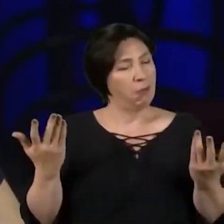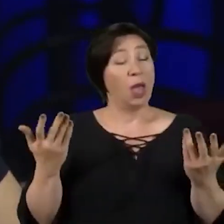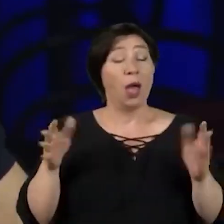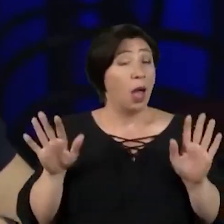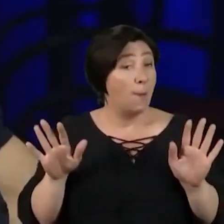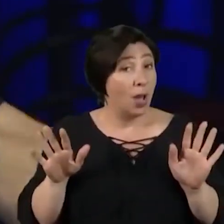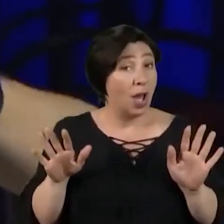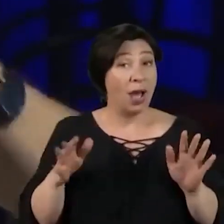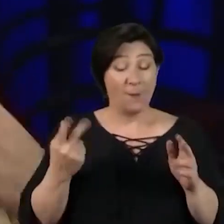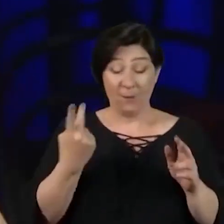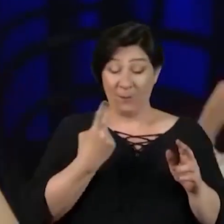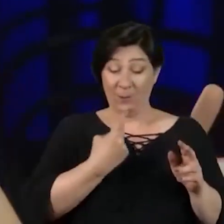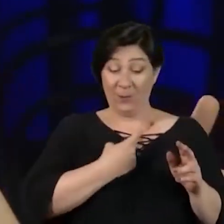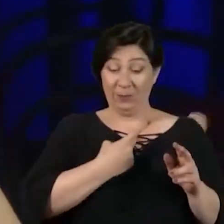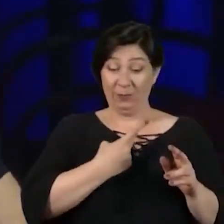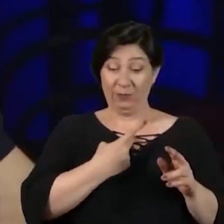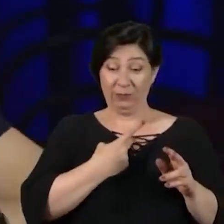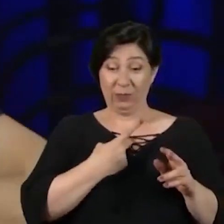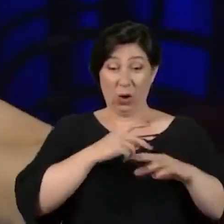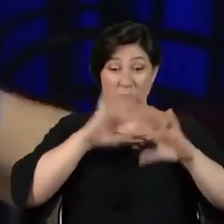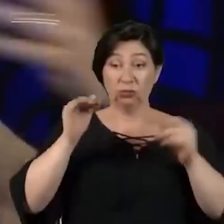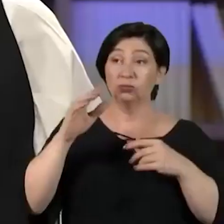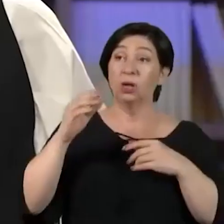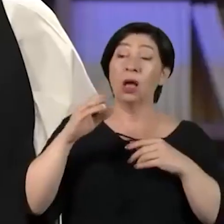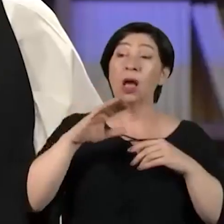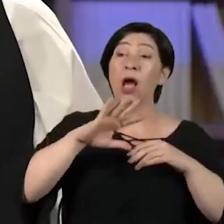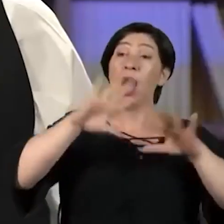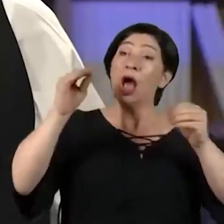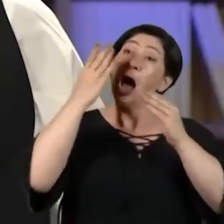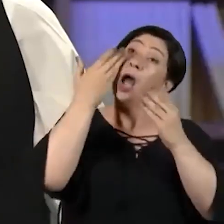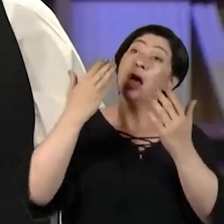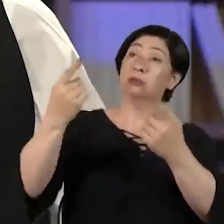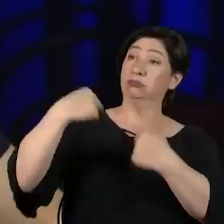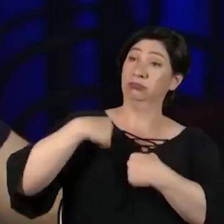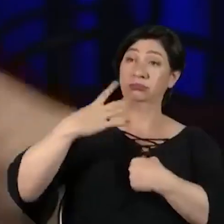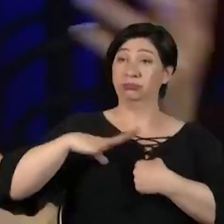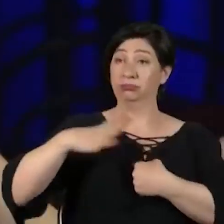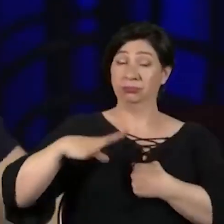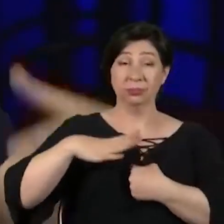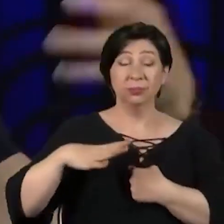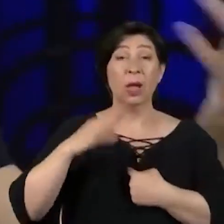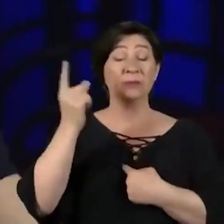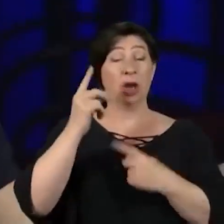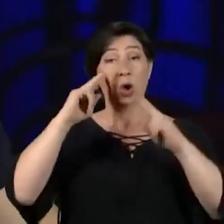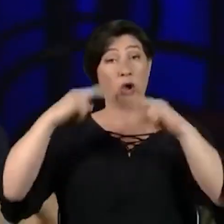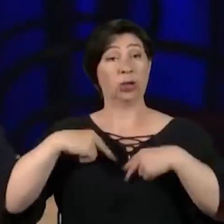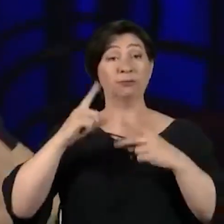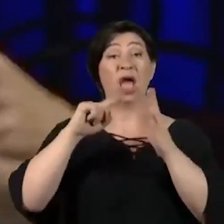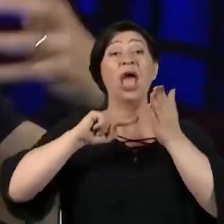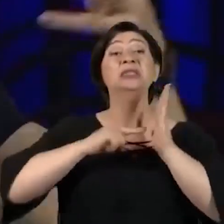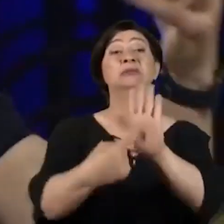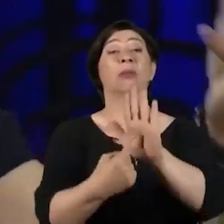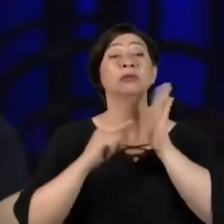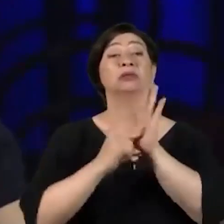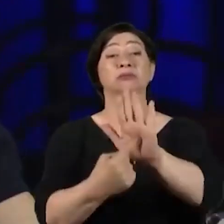Ama hani varlığımı onaylanmaya veririm. Hani her şey hayran kitlesi edinmek içinse ya da hep bir şeyler sergilemeye çalışıyorsam,